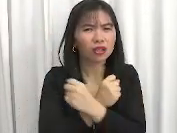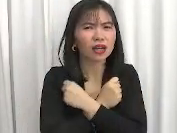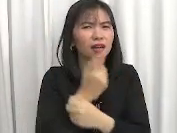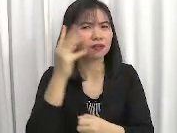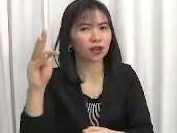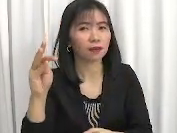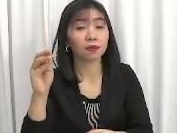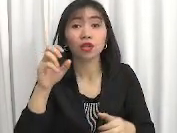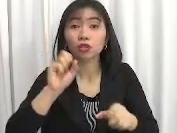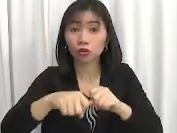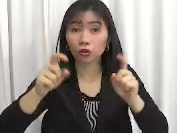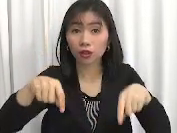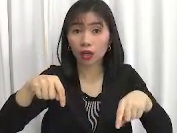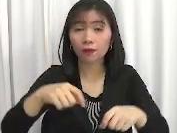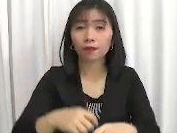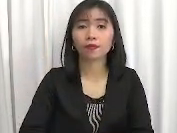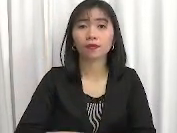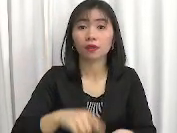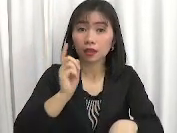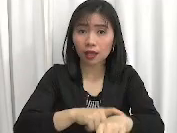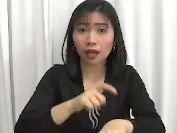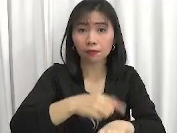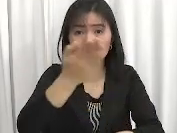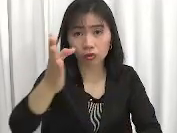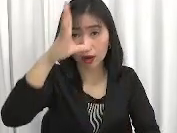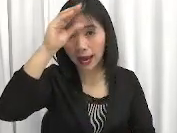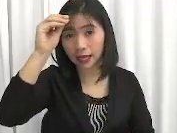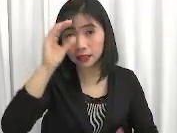na talagang ipakita natin,